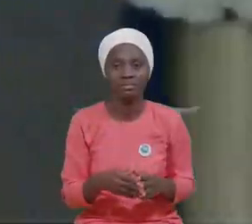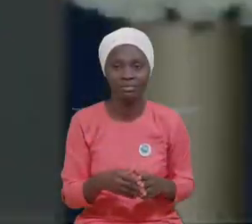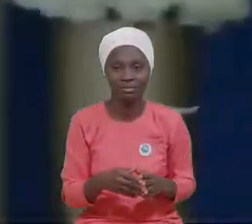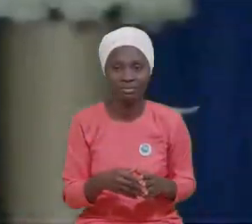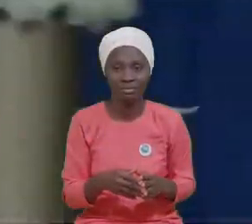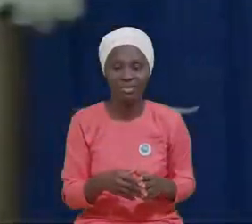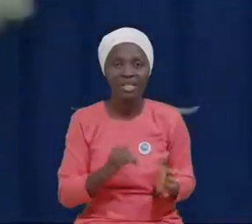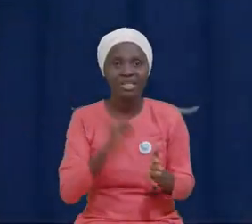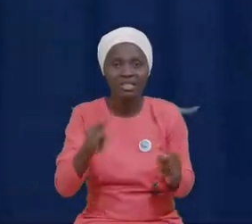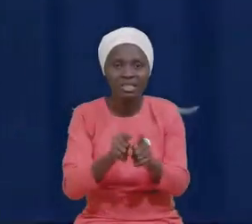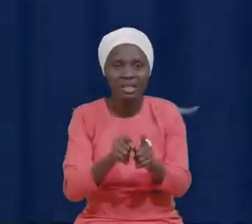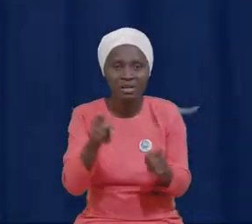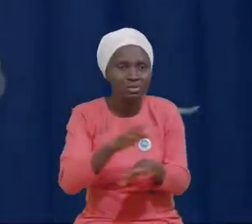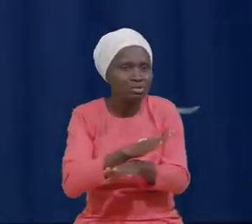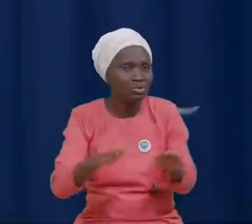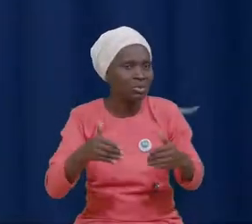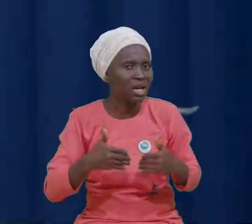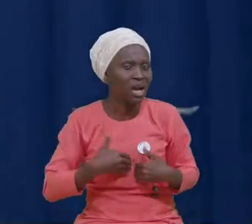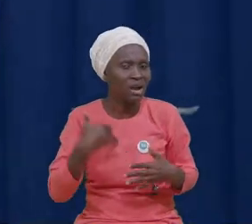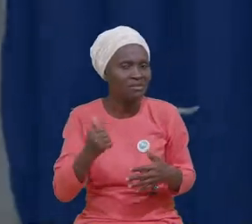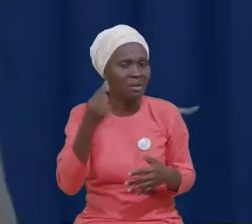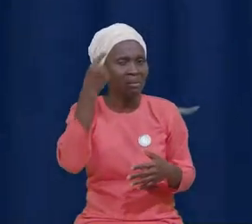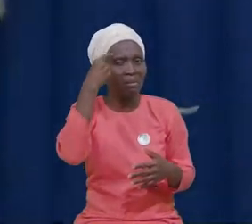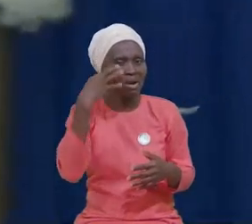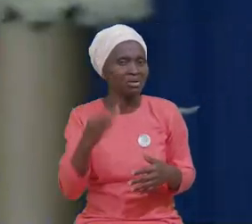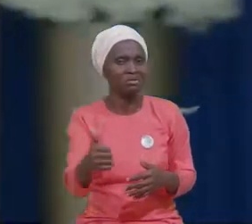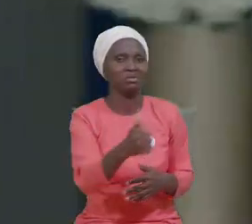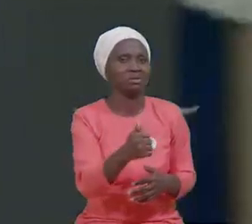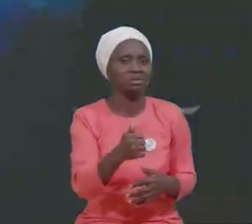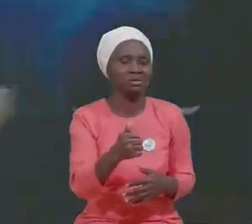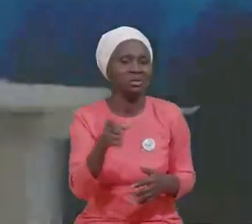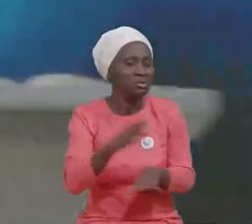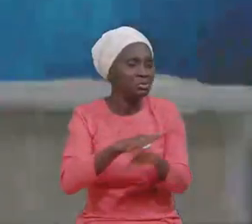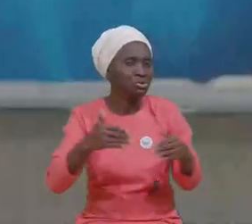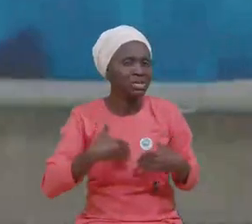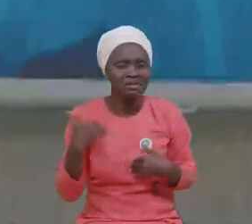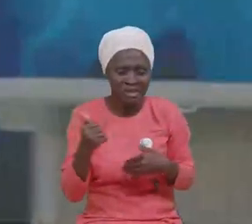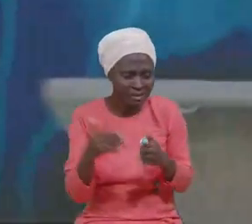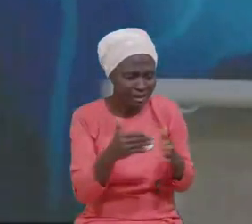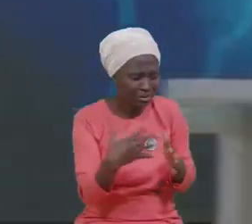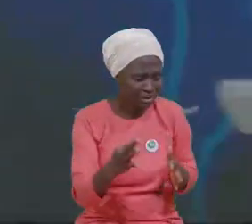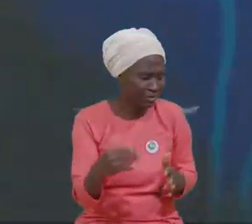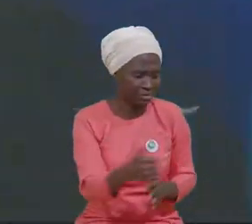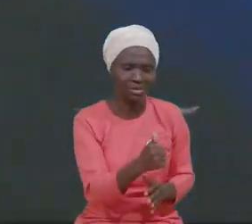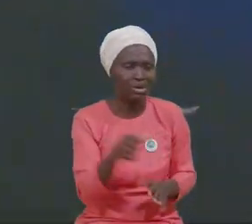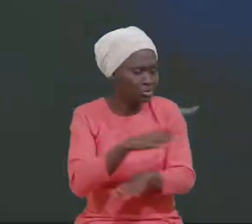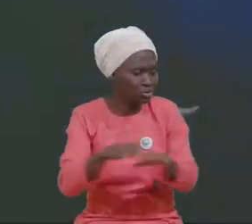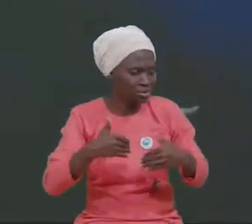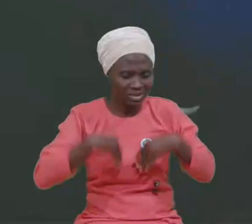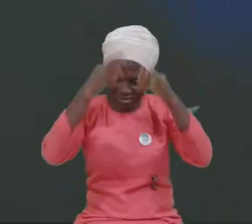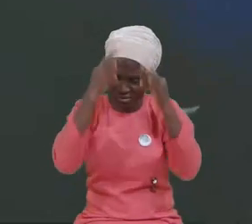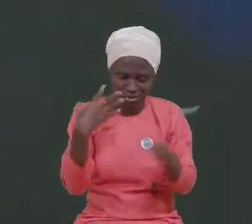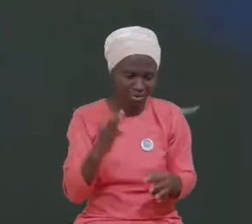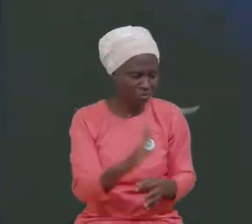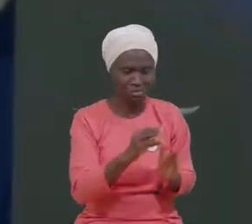tu n'as pas. C'est comme si tu n'as plus de pensée. Tu n'as plus un plan pour ta vie. Tu n'as aucune direction pour toi-même. Tu n'as aucune décision